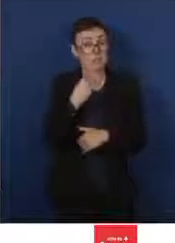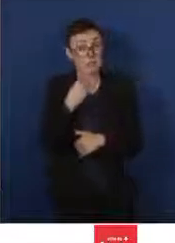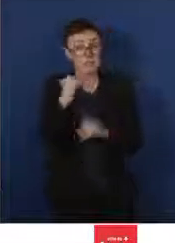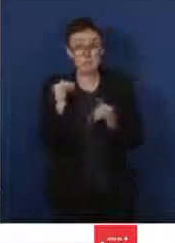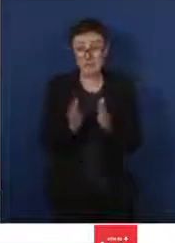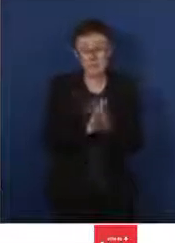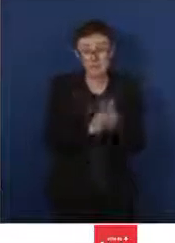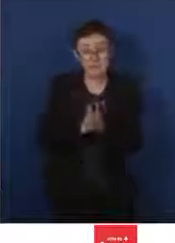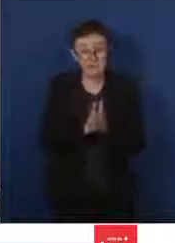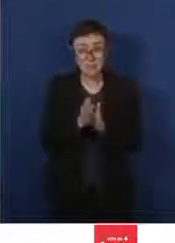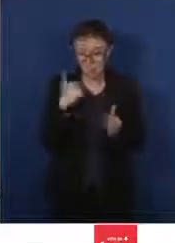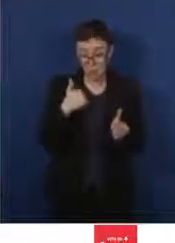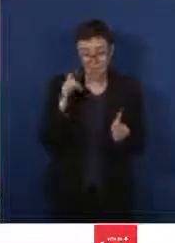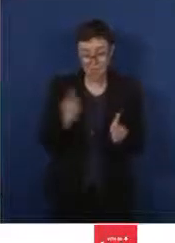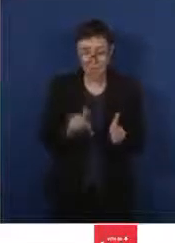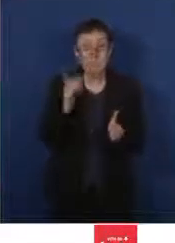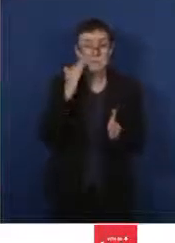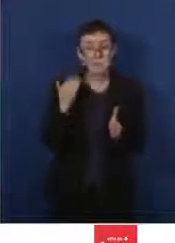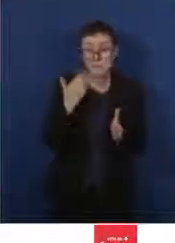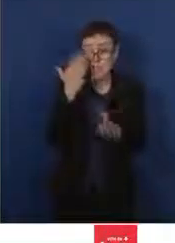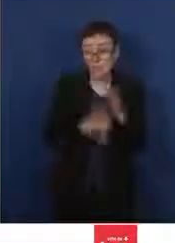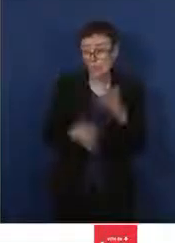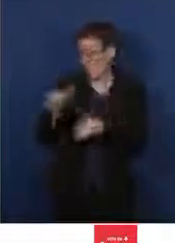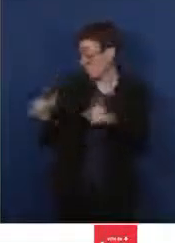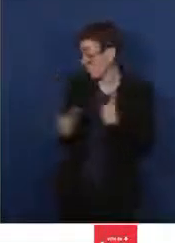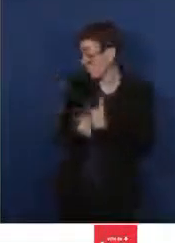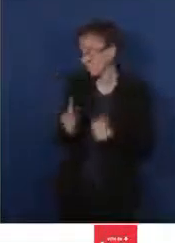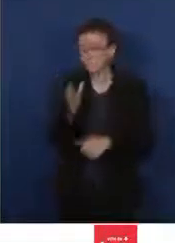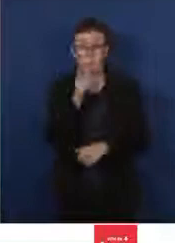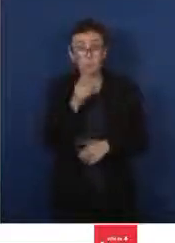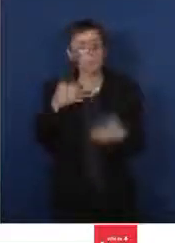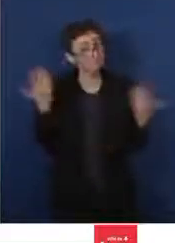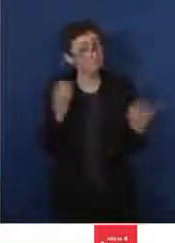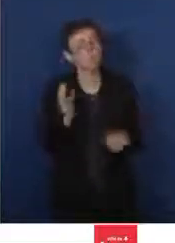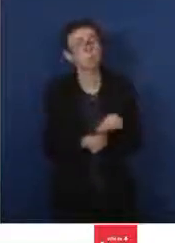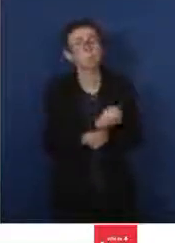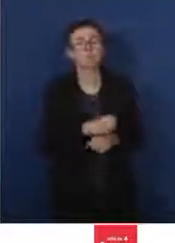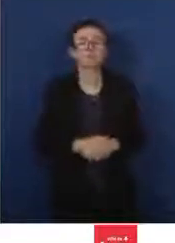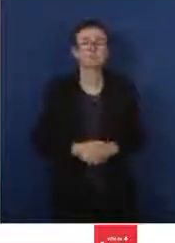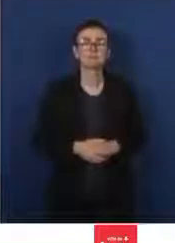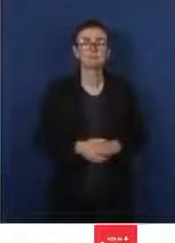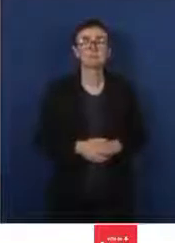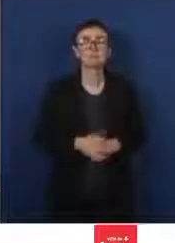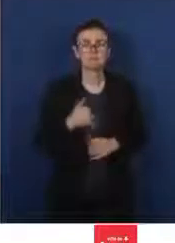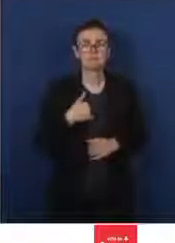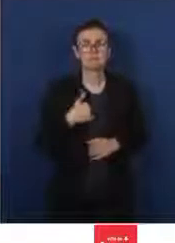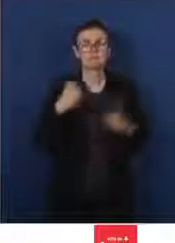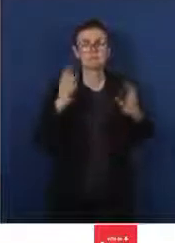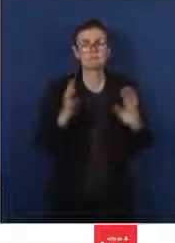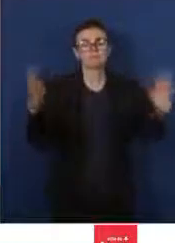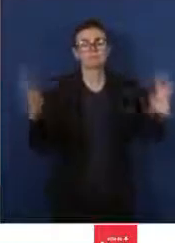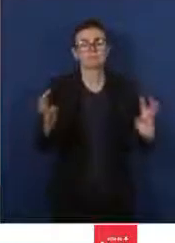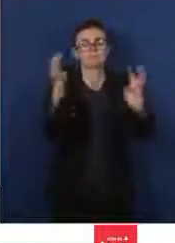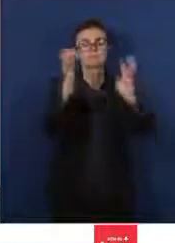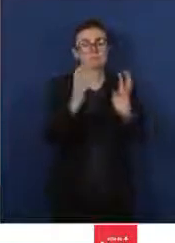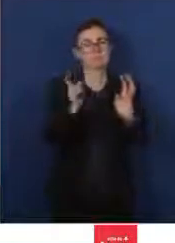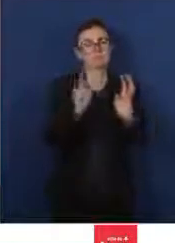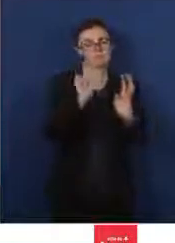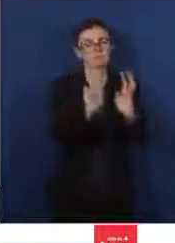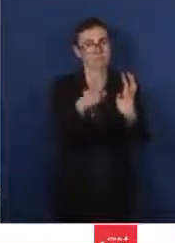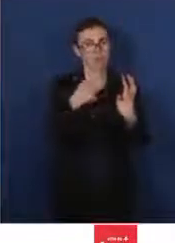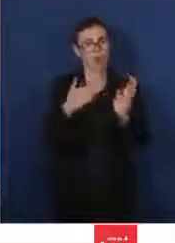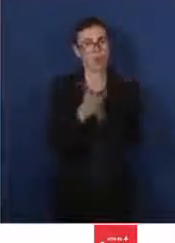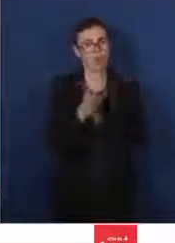soit-il. J'aurai, je l'espère, l'occasion de participer aux travaux de ce nouveau Conseil dans l'esprit constructif qui est le nôtre et